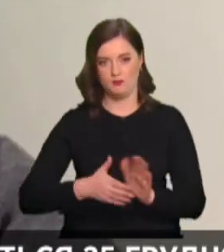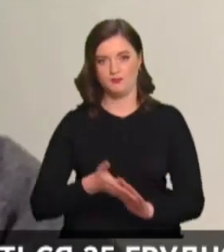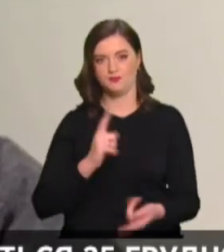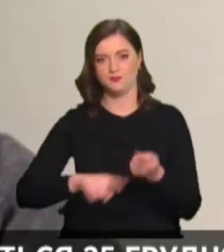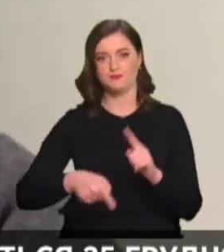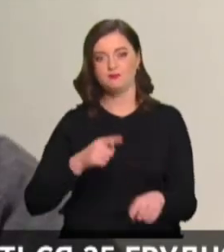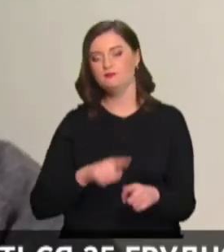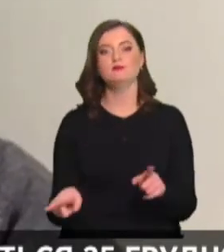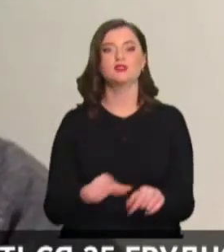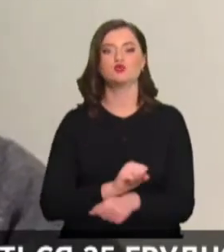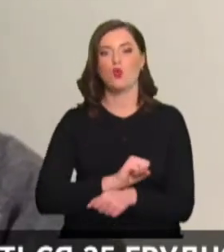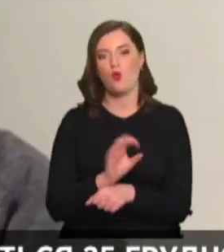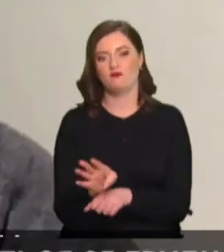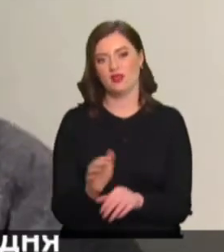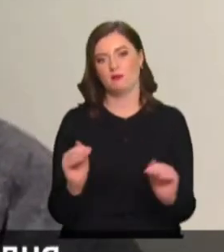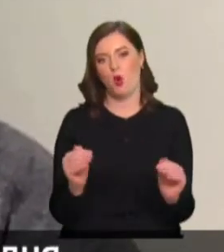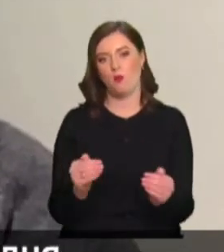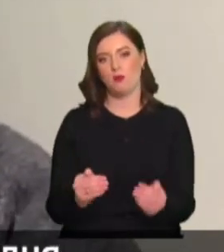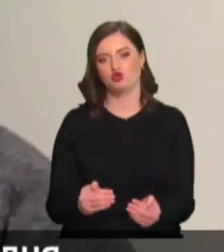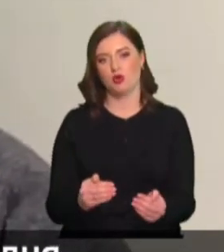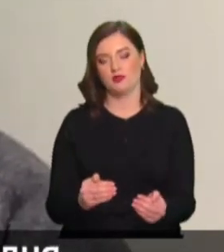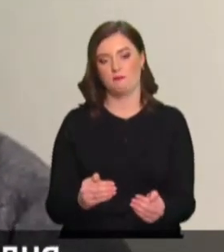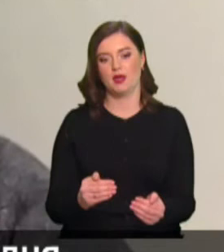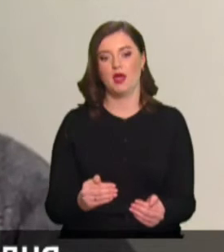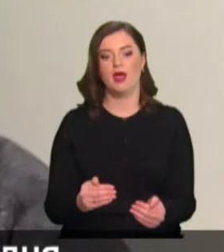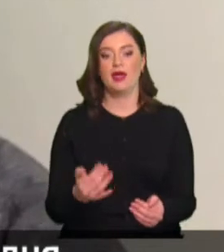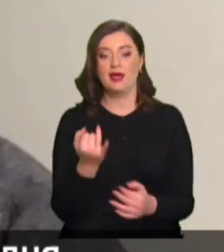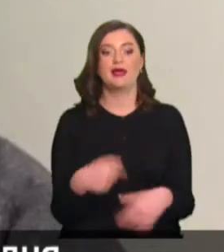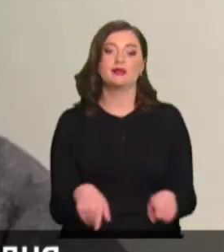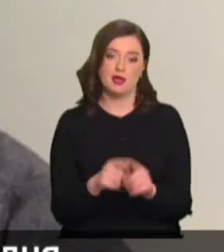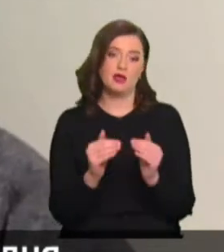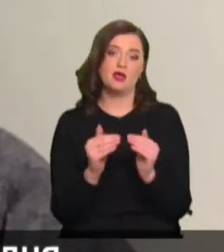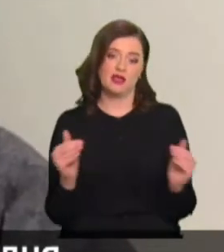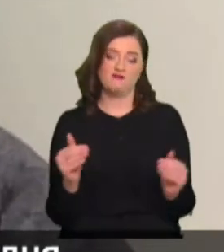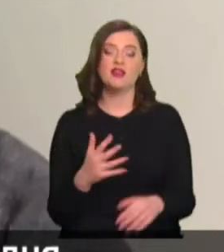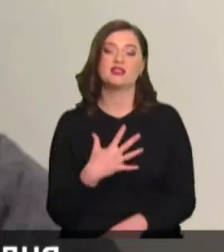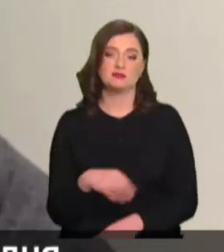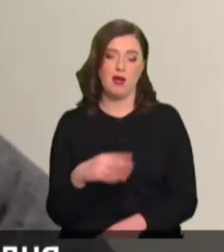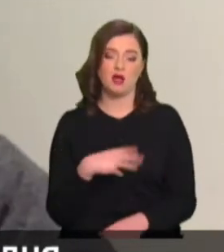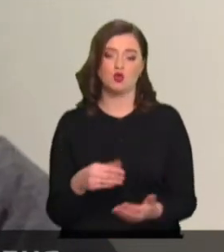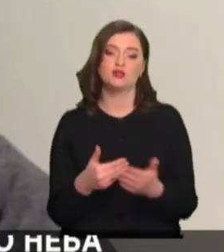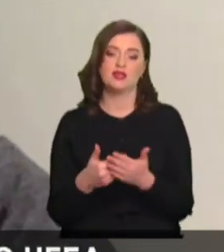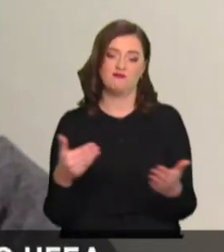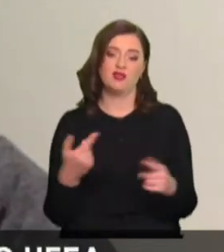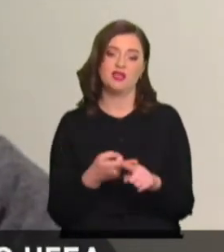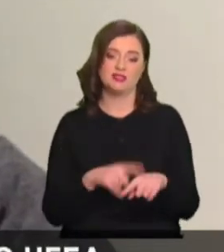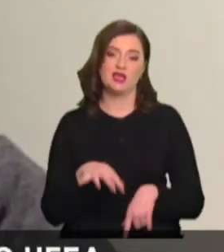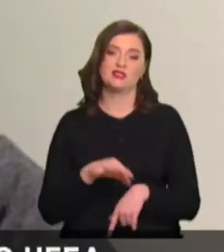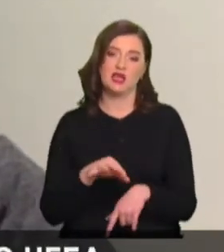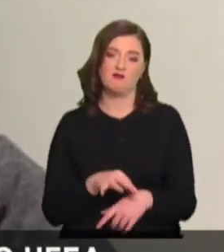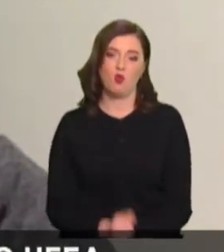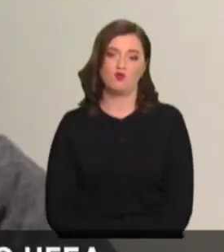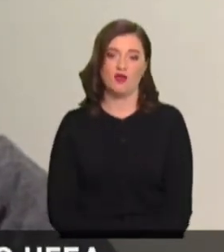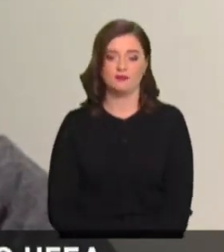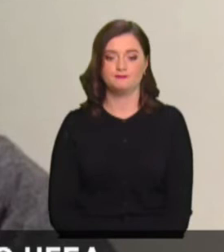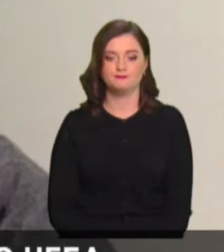з ковідними обмеженнями. Тому і такий рівень смертності від цих захворювань.